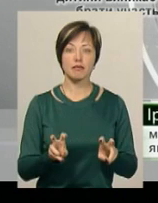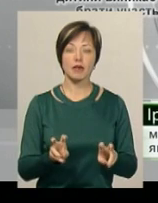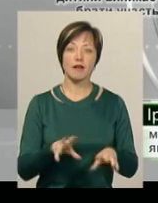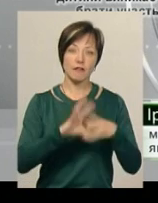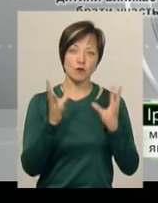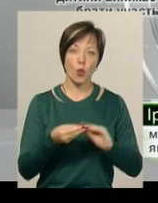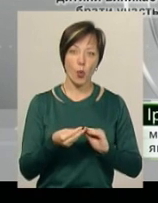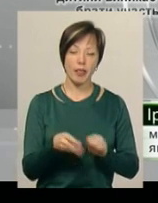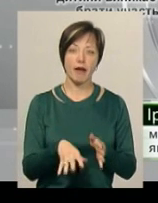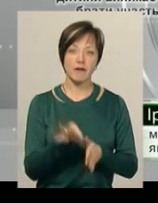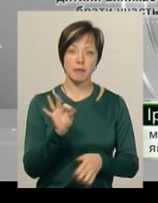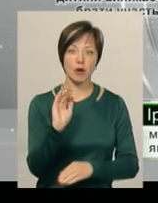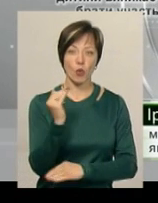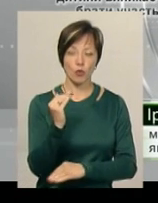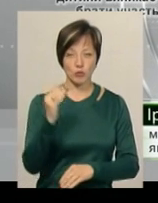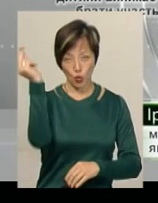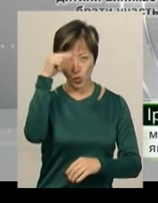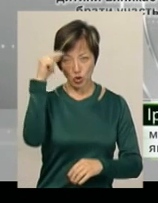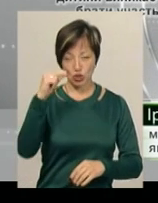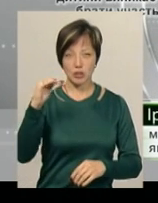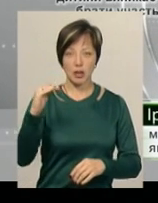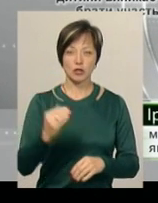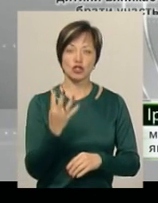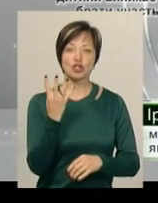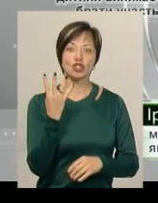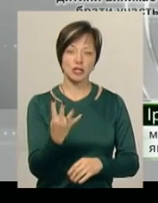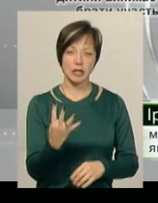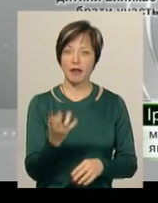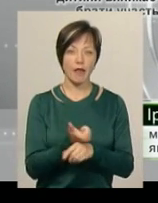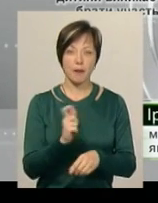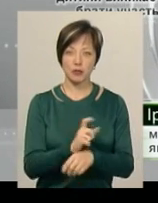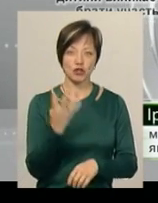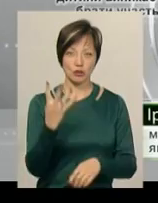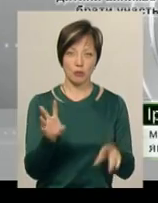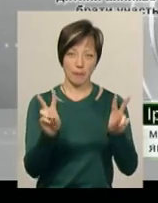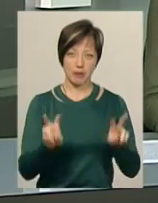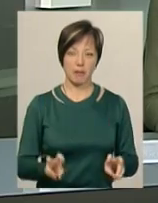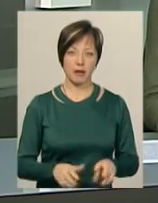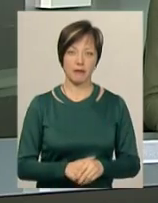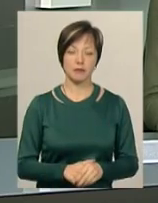Всього на вибір учня дається 4 предмети, не більше 4 предметів.